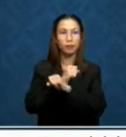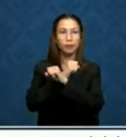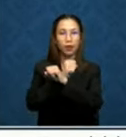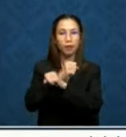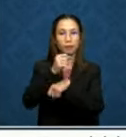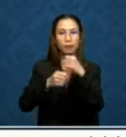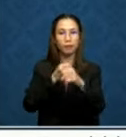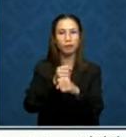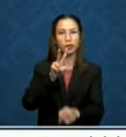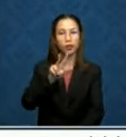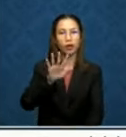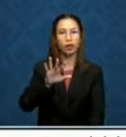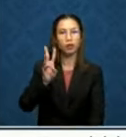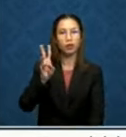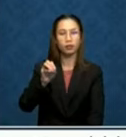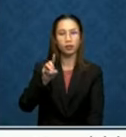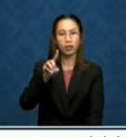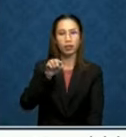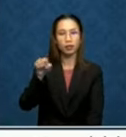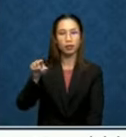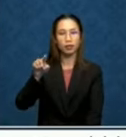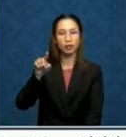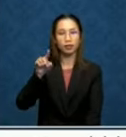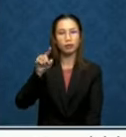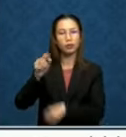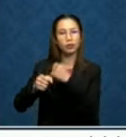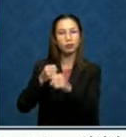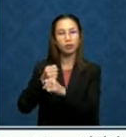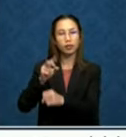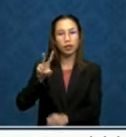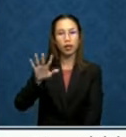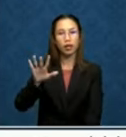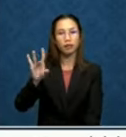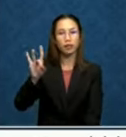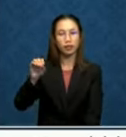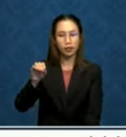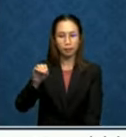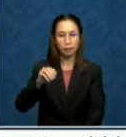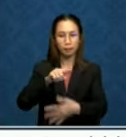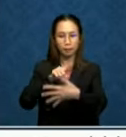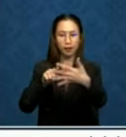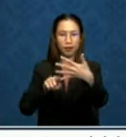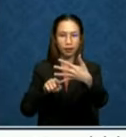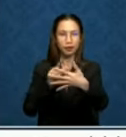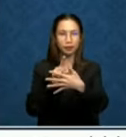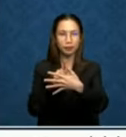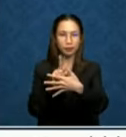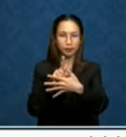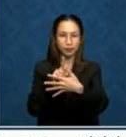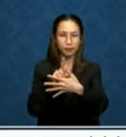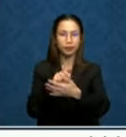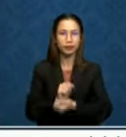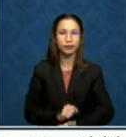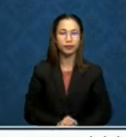พ.ศ. 2511ถึง2580นะครับจำนวน5ด้านด้วยกันประกอบด้วยด้านที่